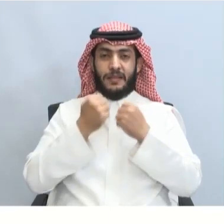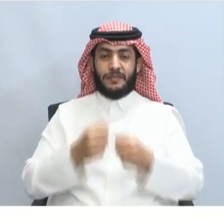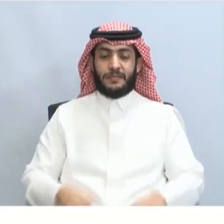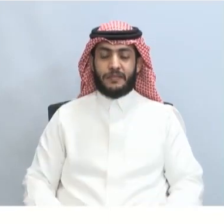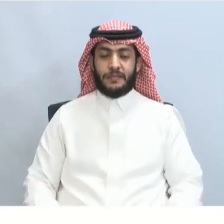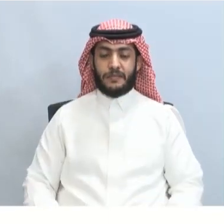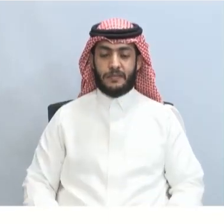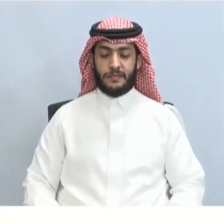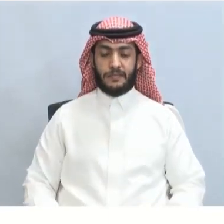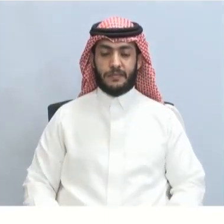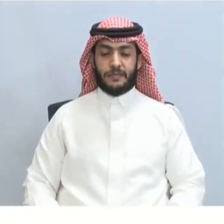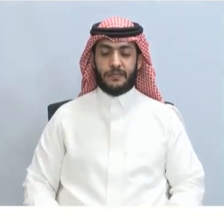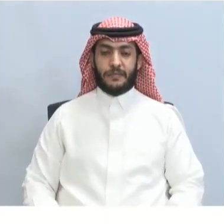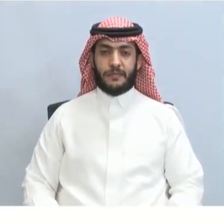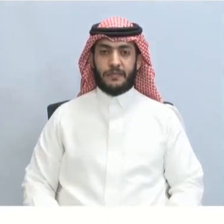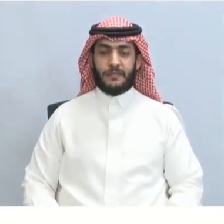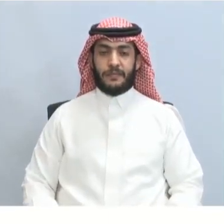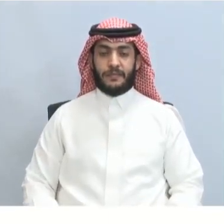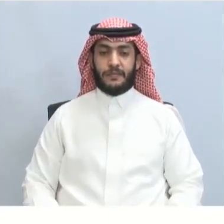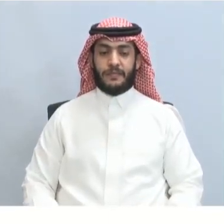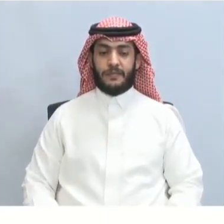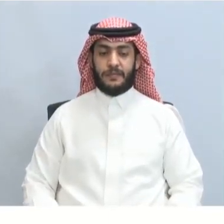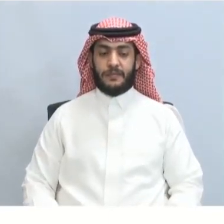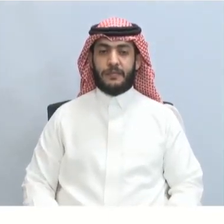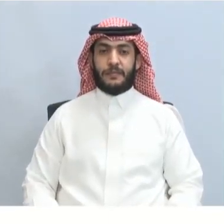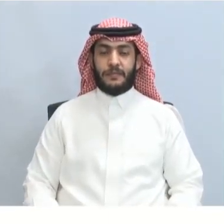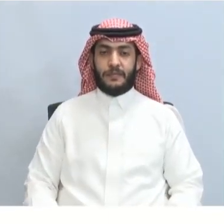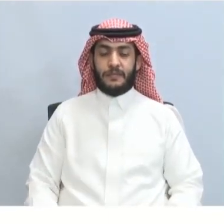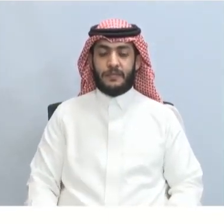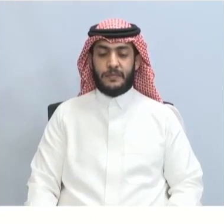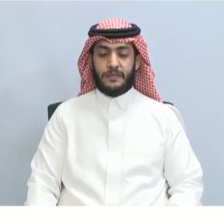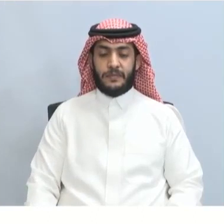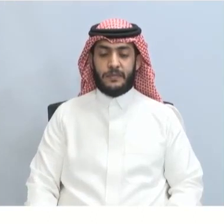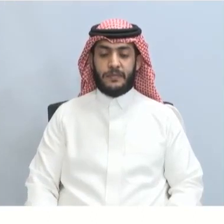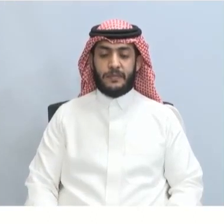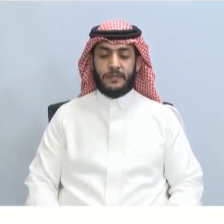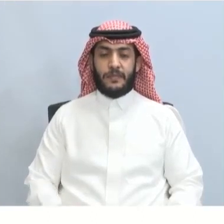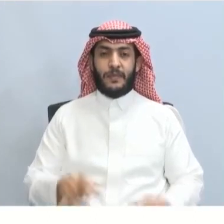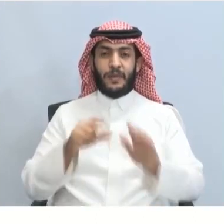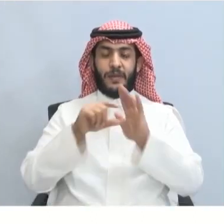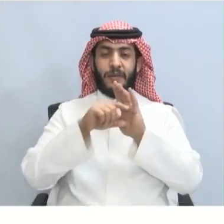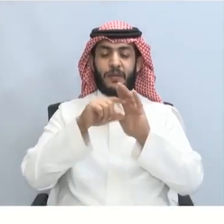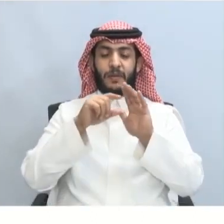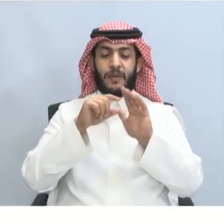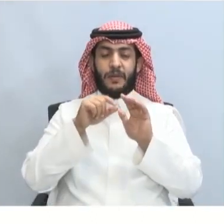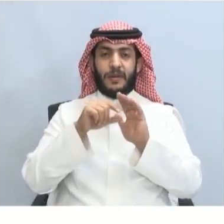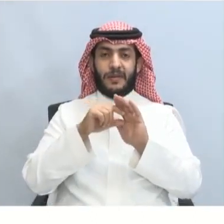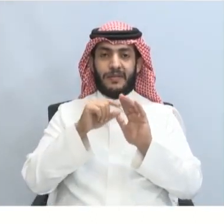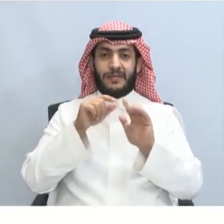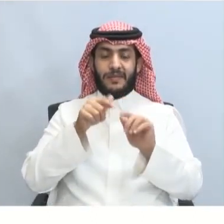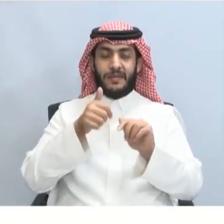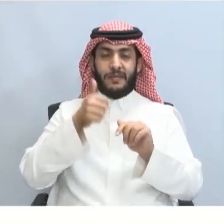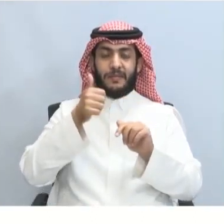طبعا الحفظ عن طريق كنترول اس عندنا في العنوان عندنا اش تي ام ال